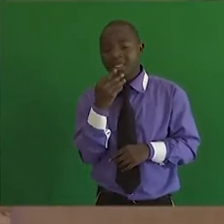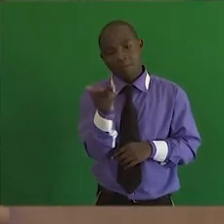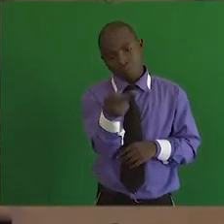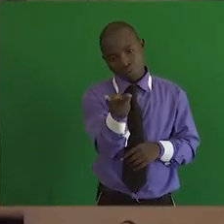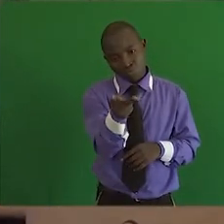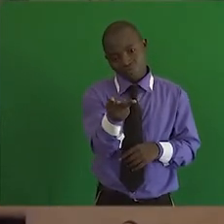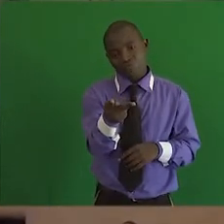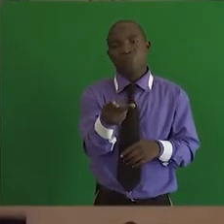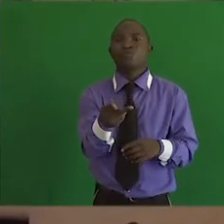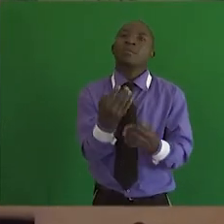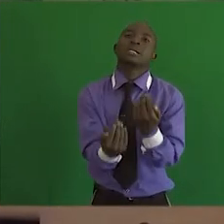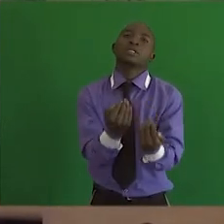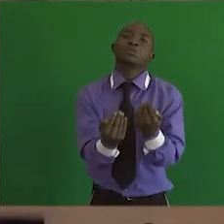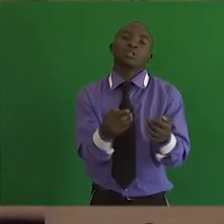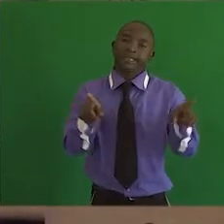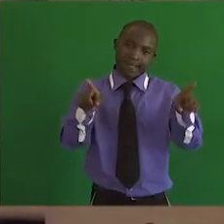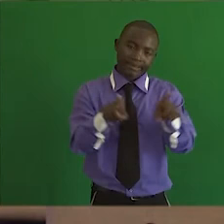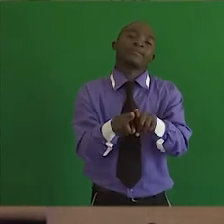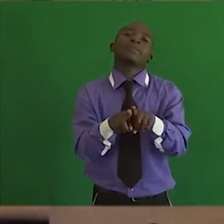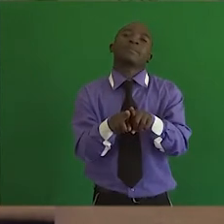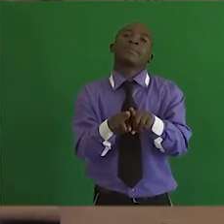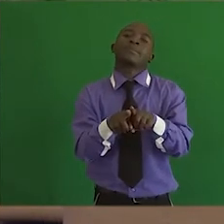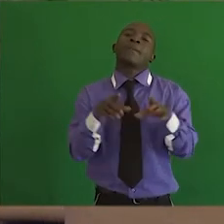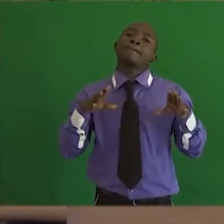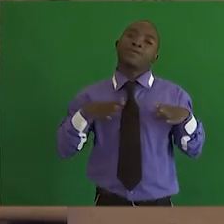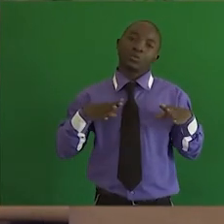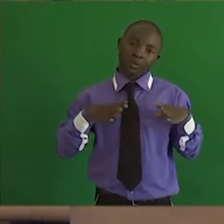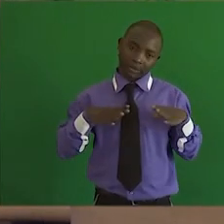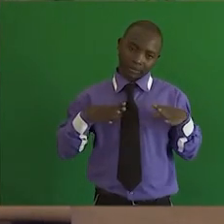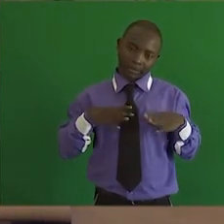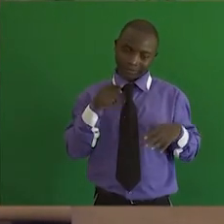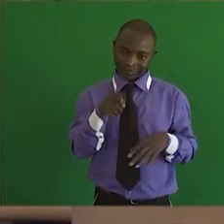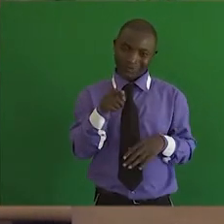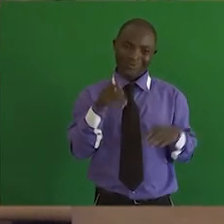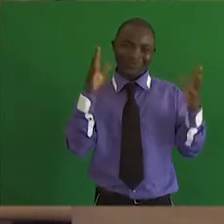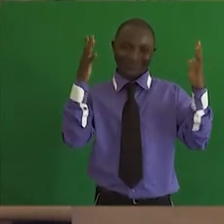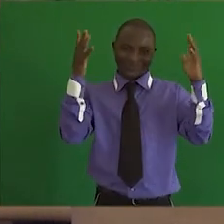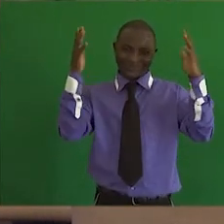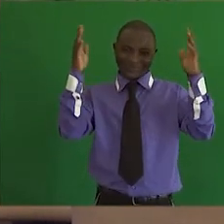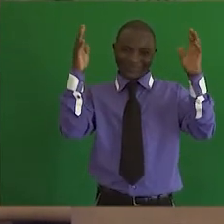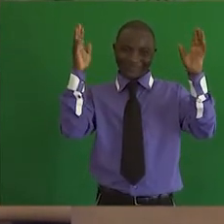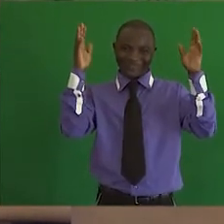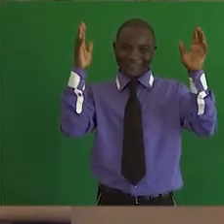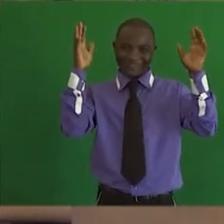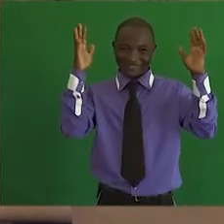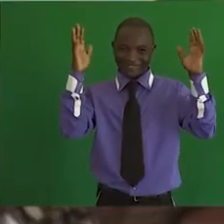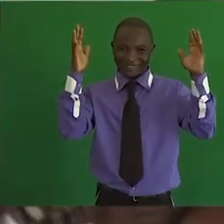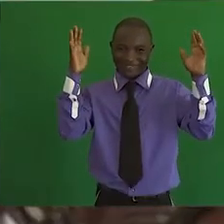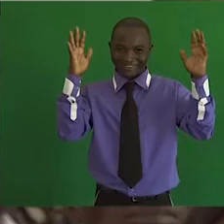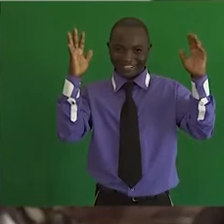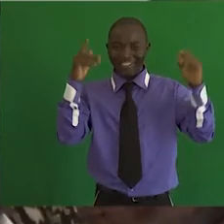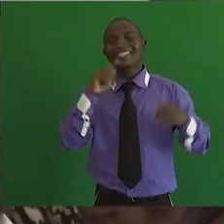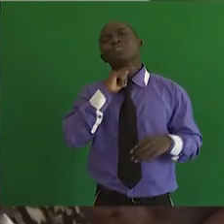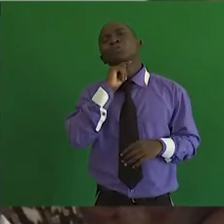ipapo. Isusu vavariro yedu ndeyekuti hukama huswatuke ndiri kuya kwauri mukwasha wangu.